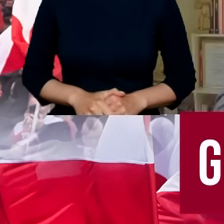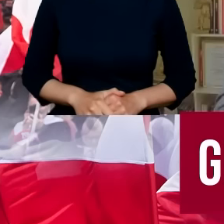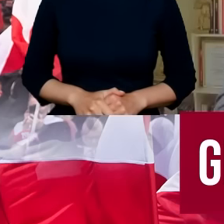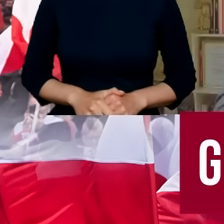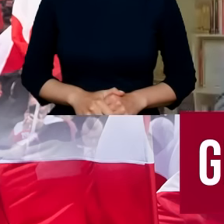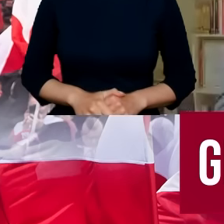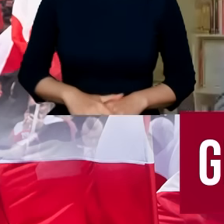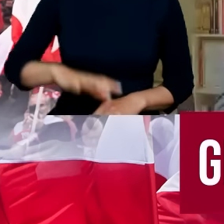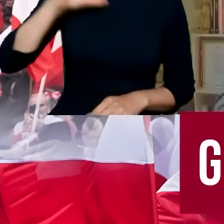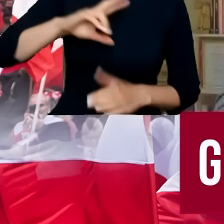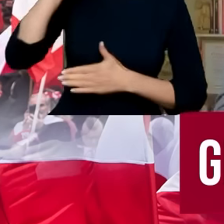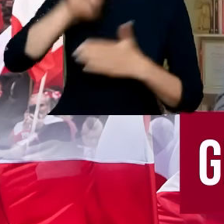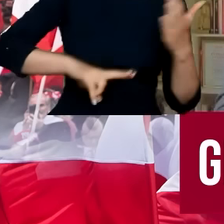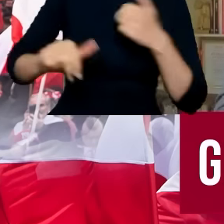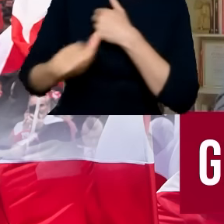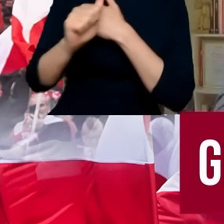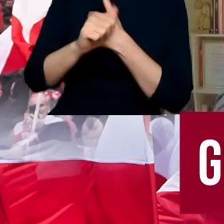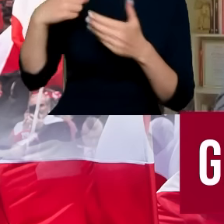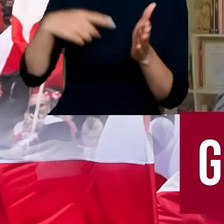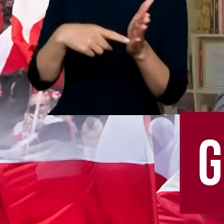sobie przeczytać ten dokument Bo